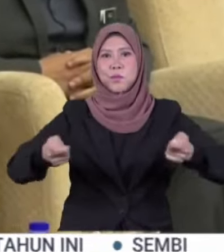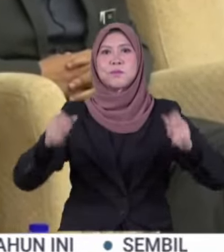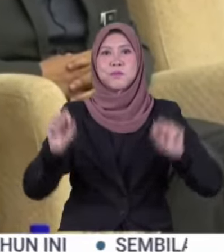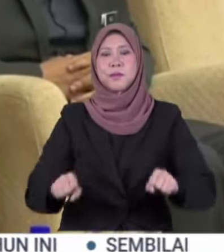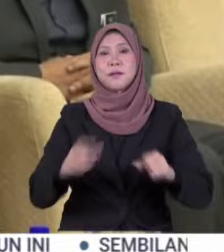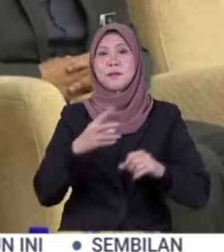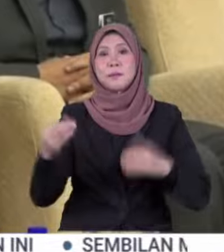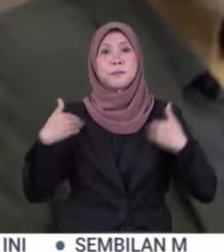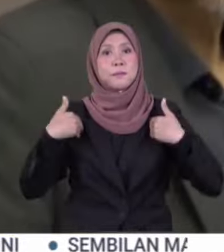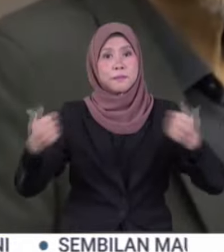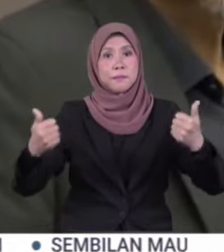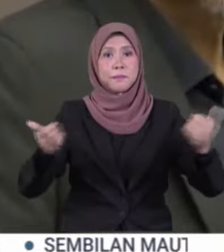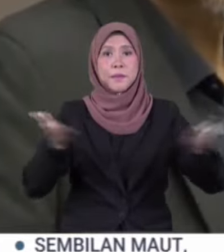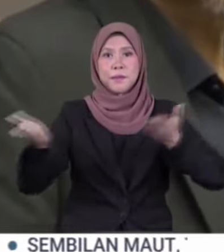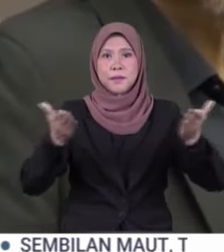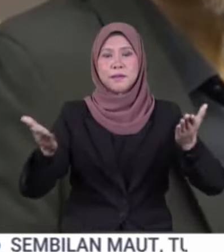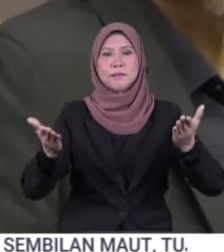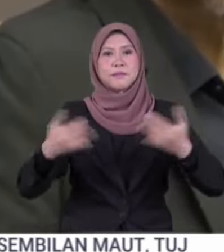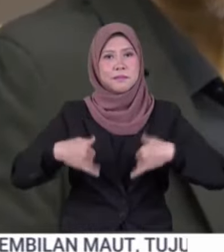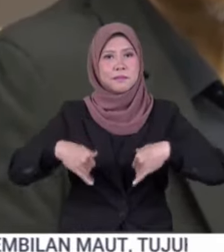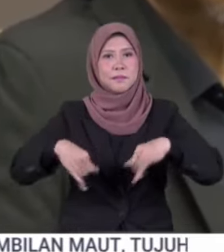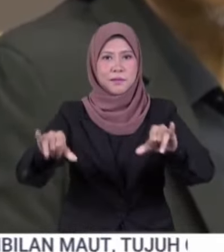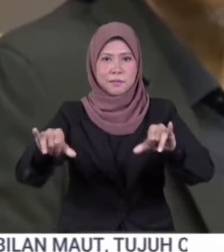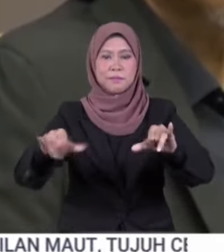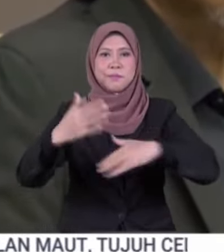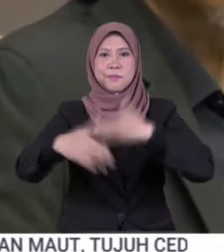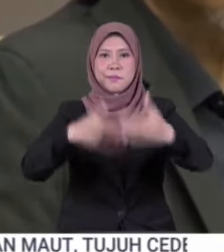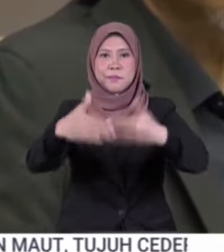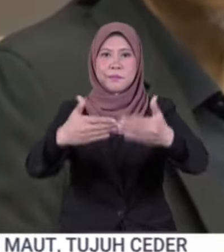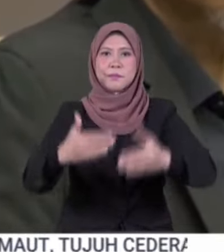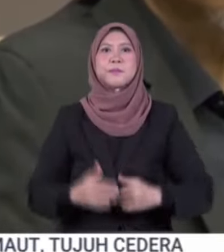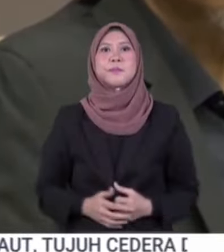perkhidmatan kesihatan di hospital tidak terjejas.